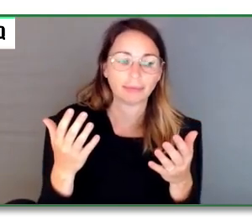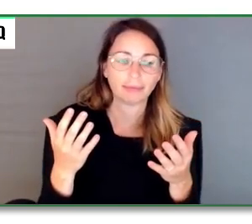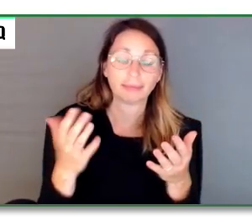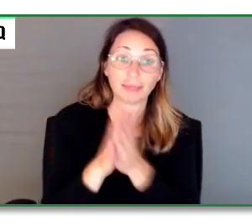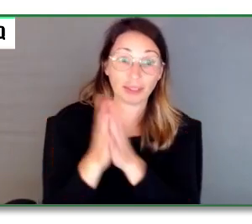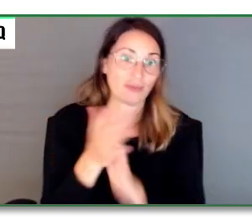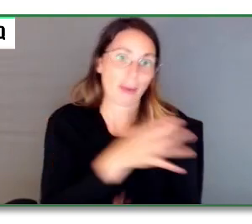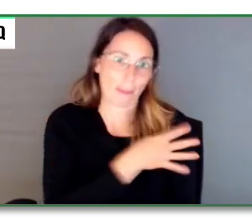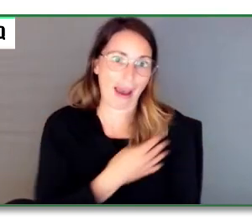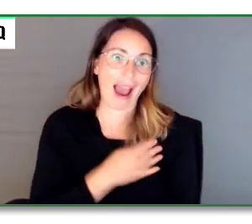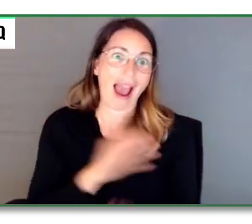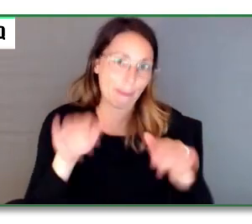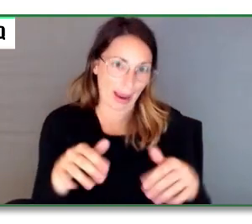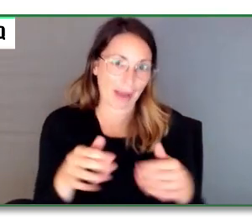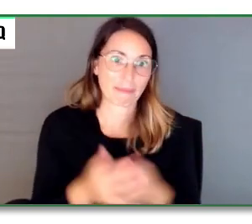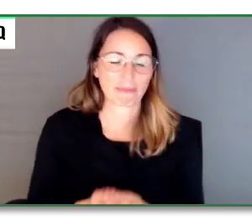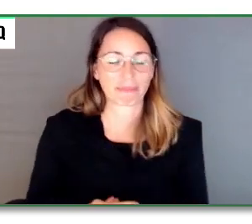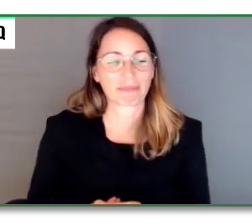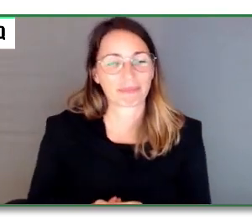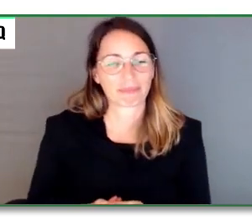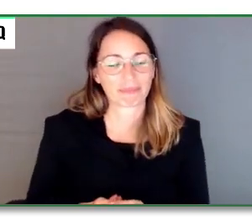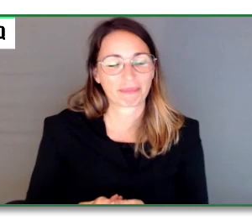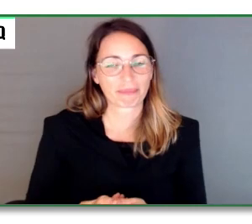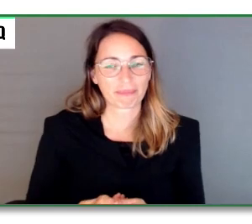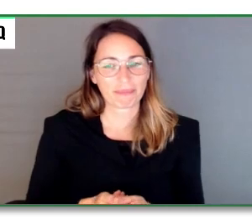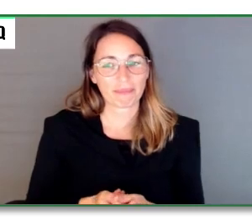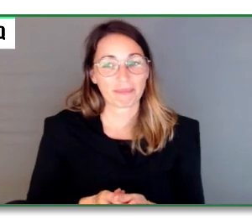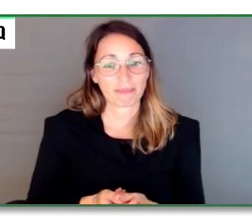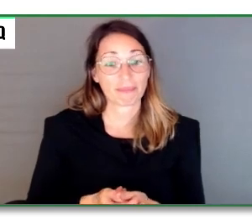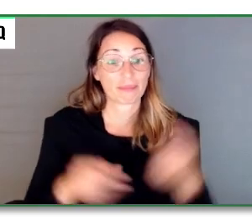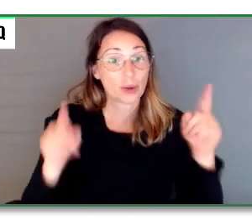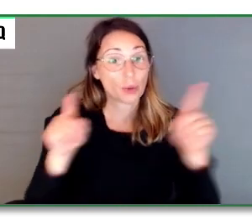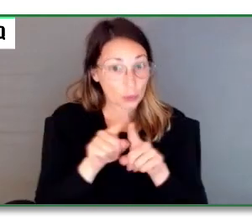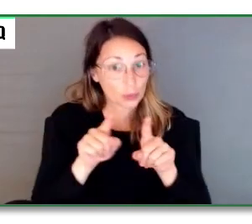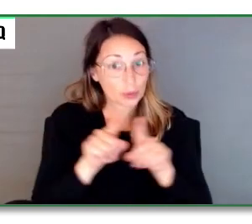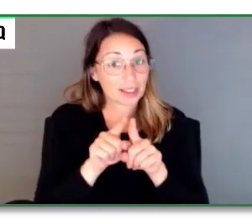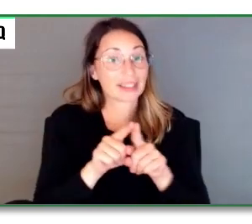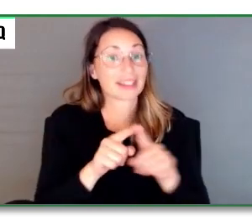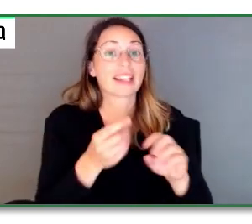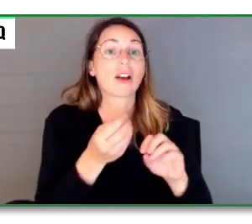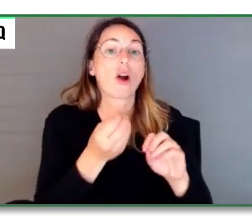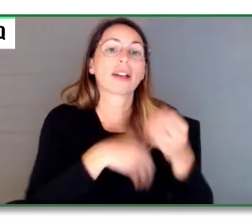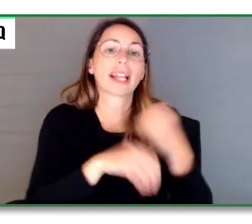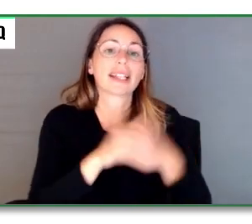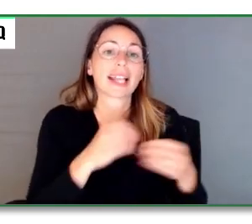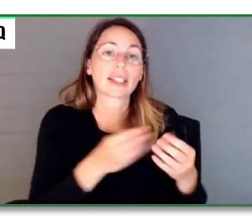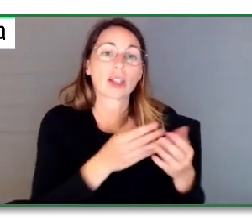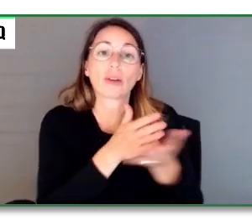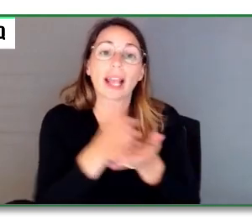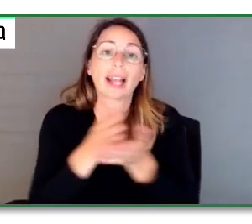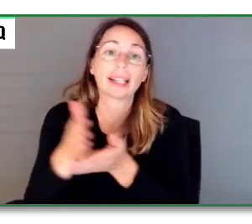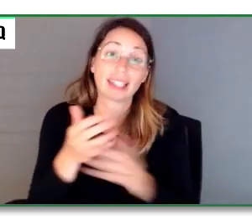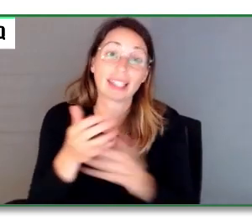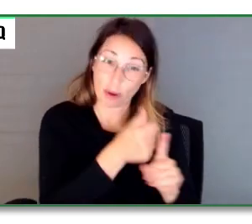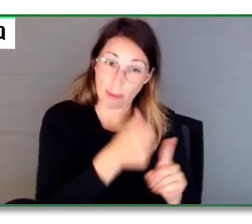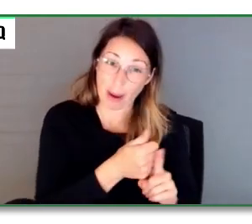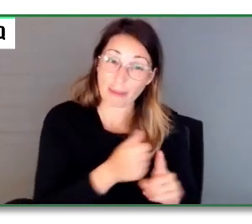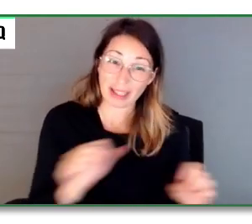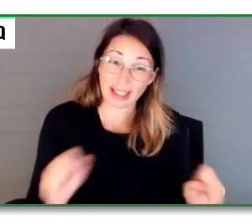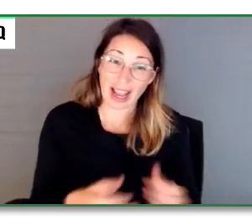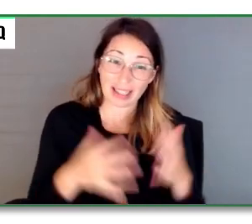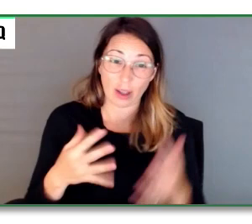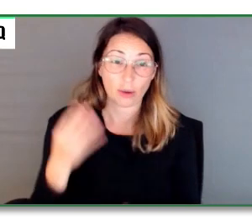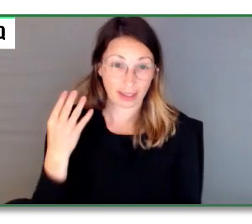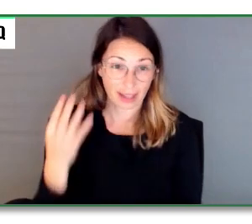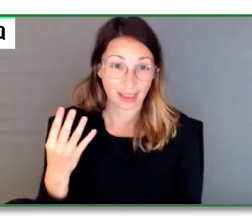des 4 organisations caritatives qu'il a créées. Il a décidé en 1995 de